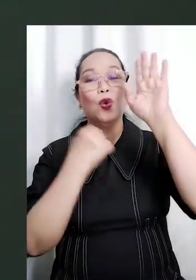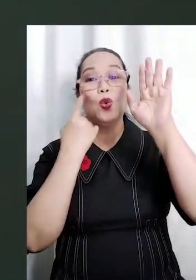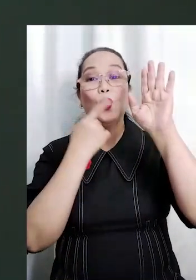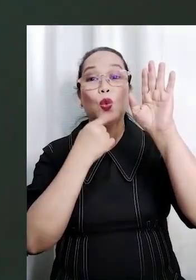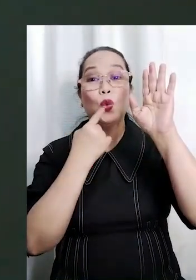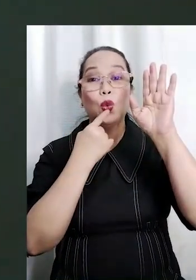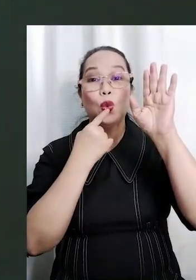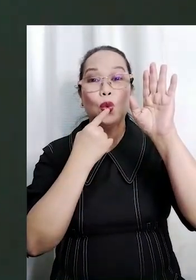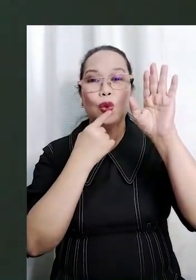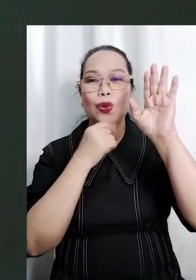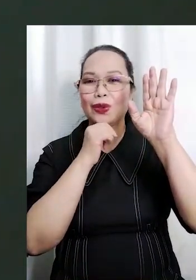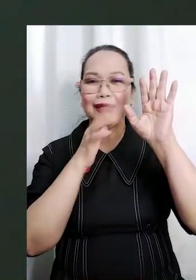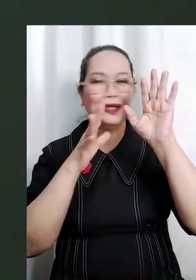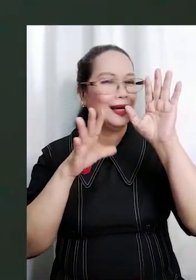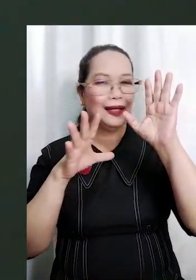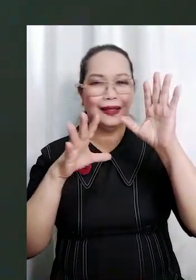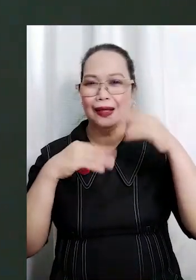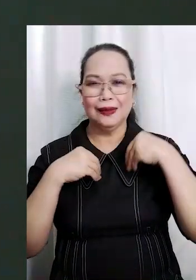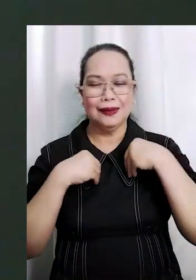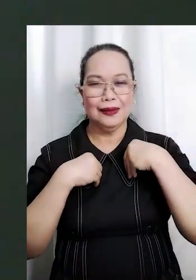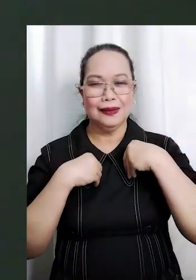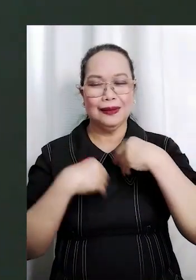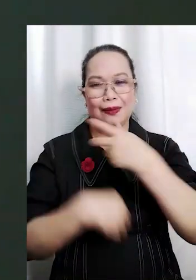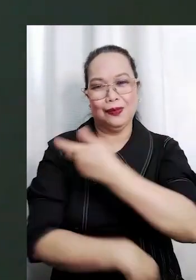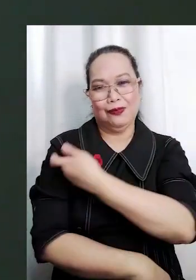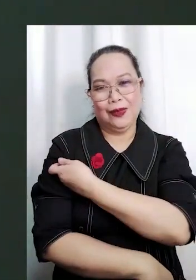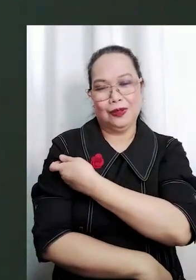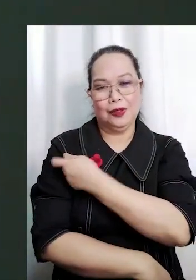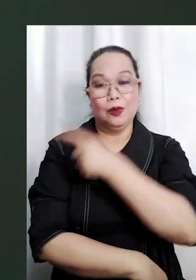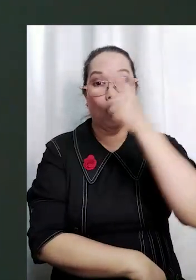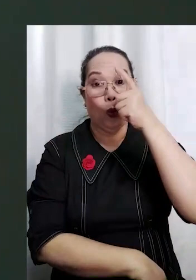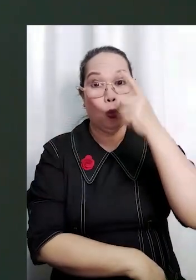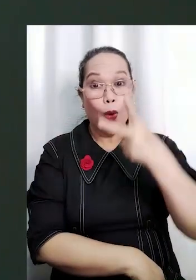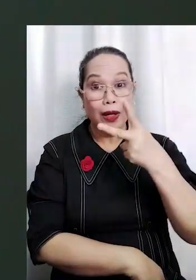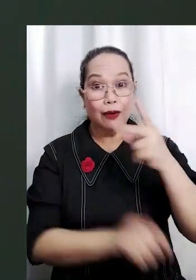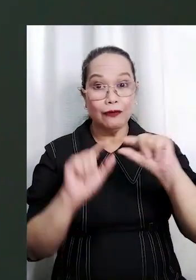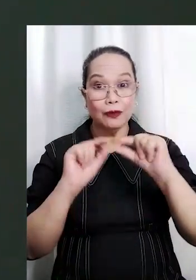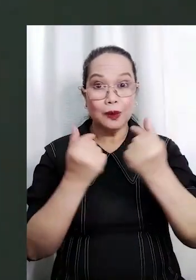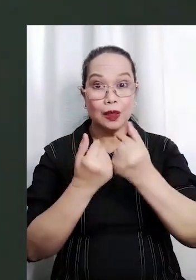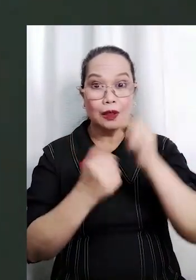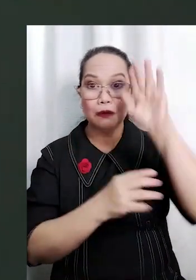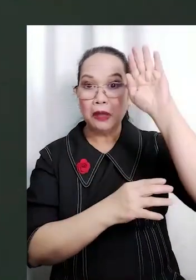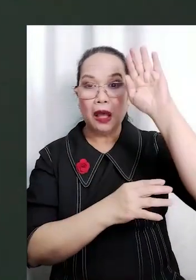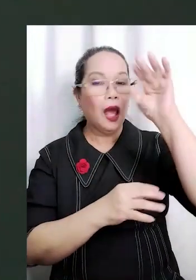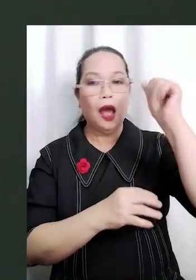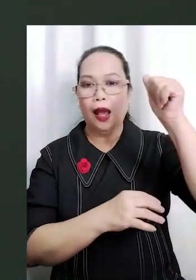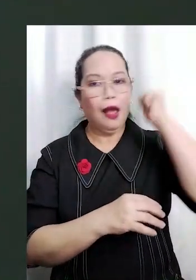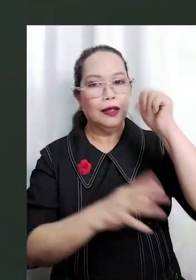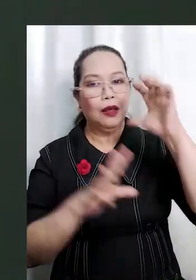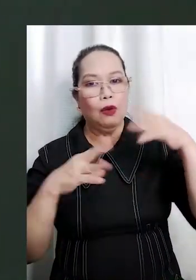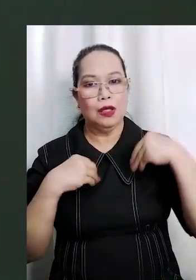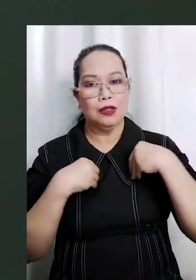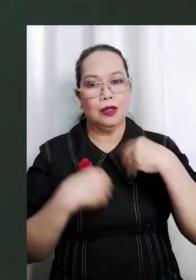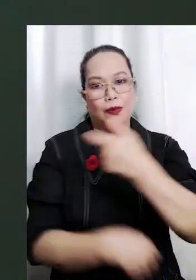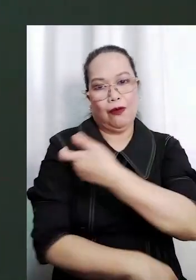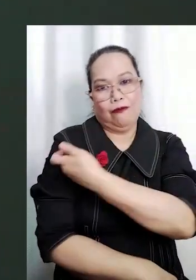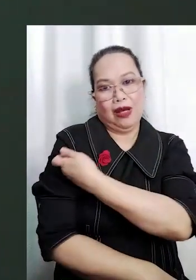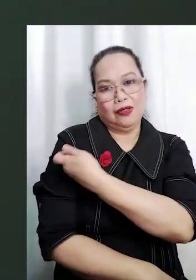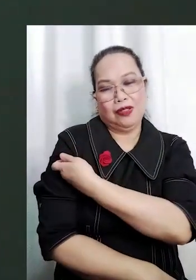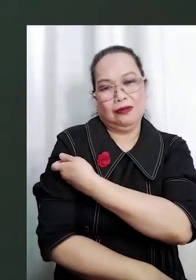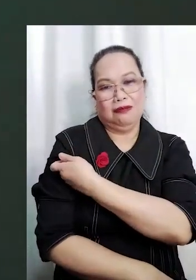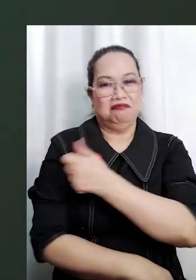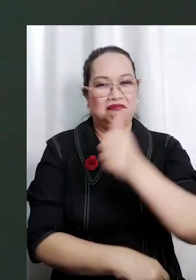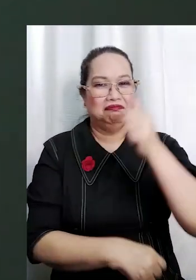ang hindi tatanggap ng vaccine? Mabilis po, kalahati ng grupo, nagtaas ang kamay, ay hindi namin tatanggapin yung vaccine